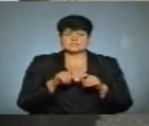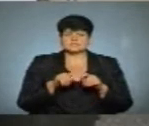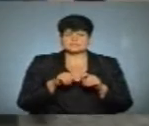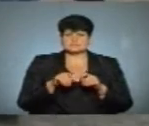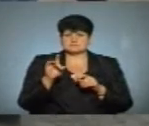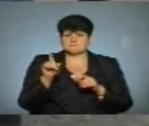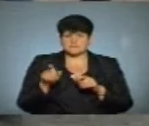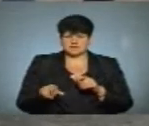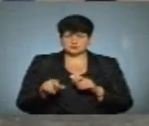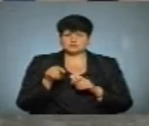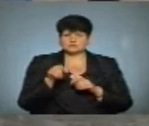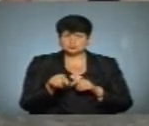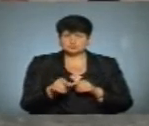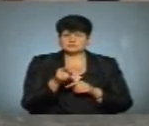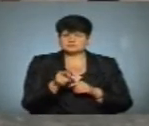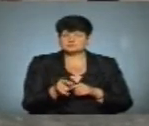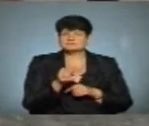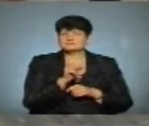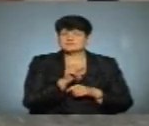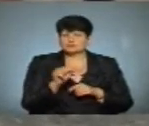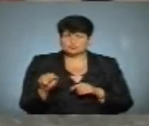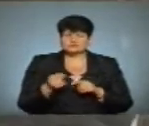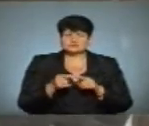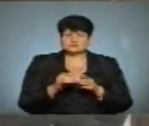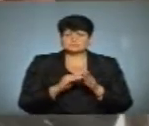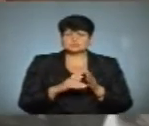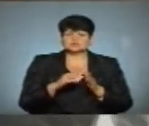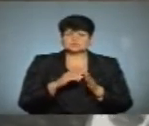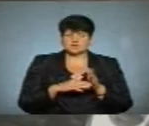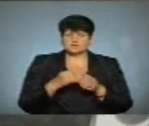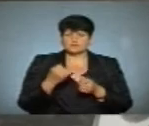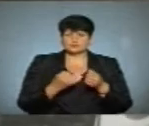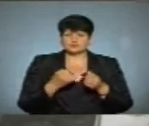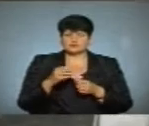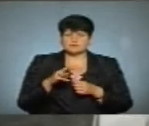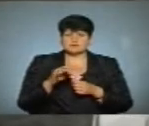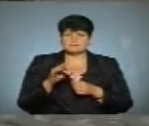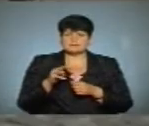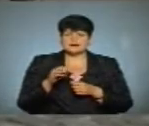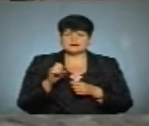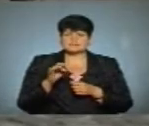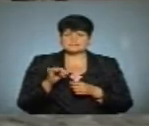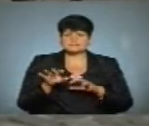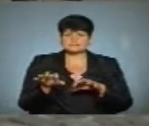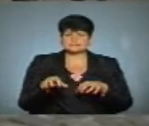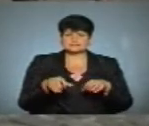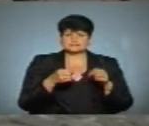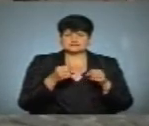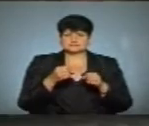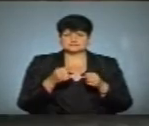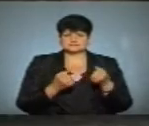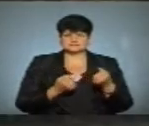Богдана Мигдаля, тут паркуватися не можна. Через це виписують штраф водію автомобіля марки «Мерседес» та евакуйовують